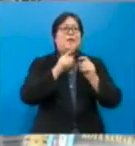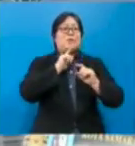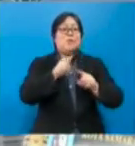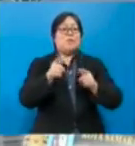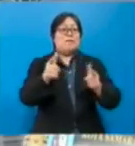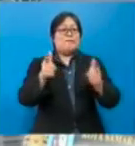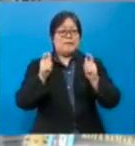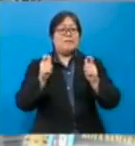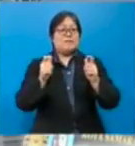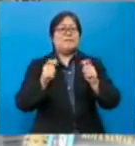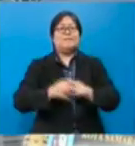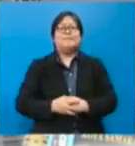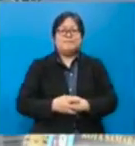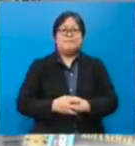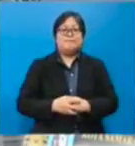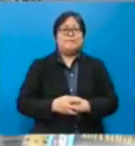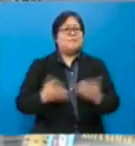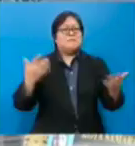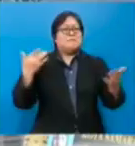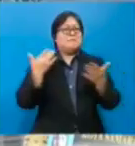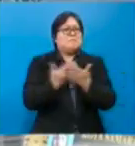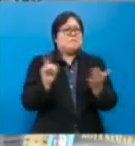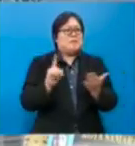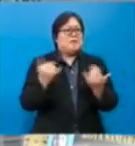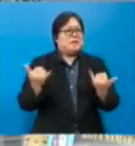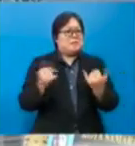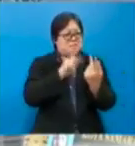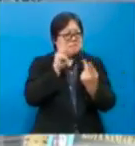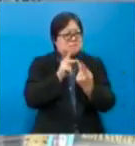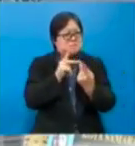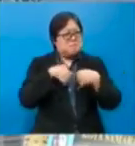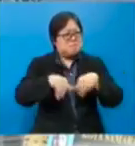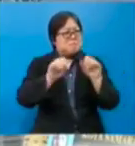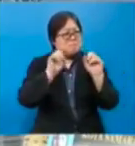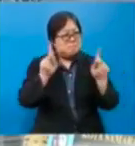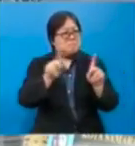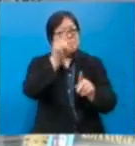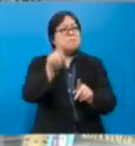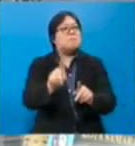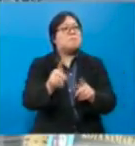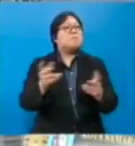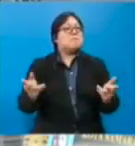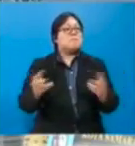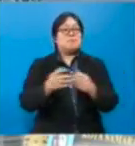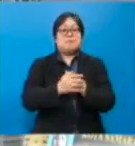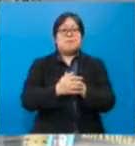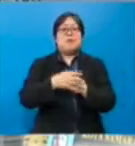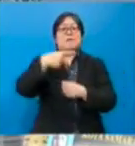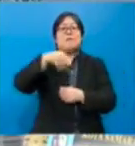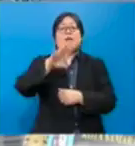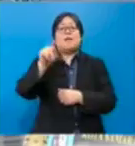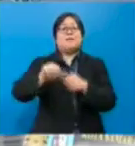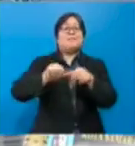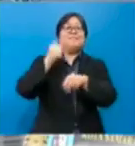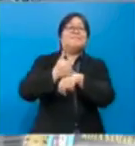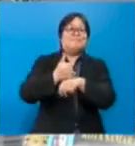pantas PRP, sejauh manakah kebekasanannya selepas PRP ini diwujudkan